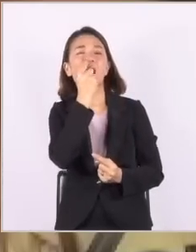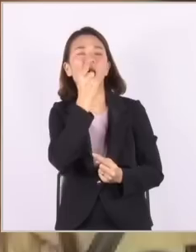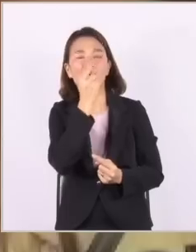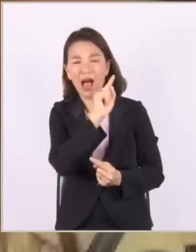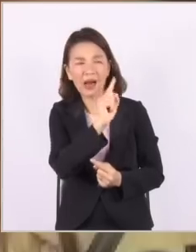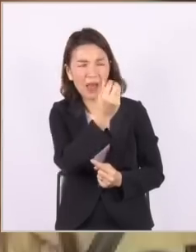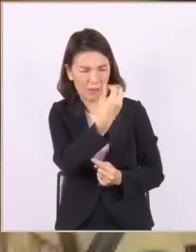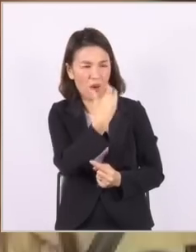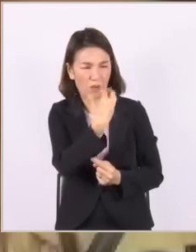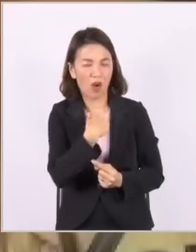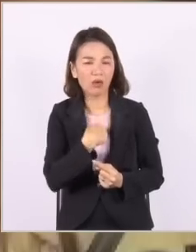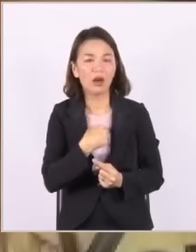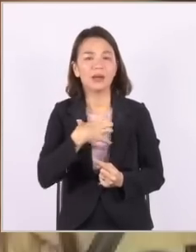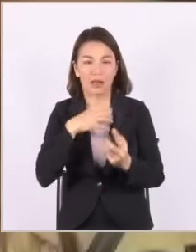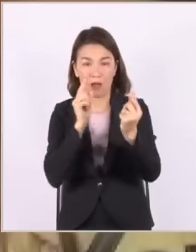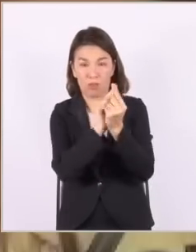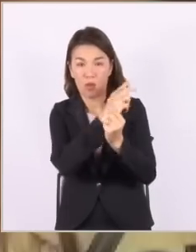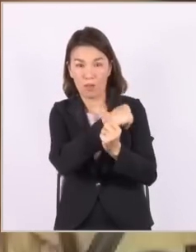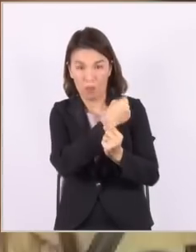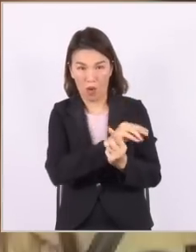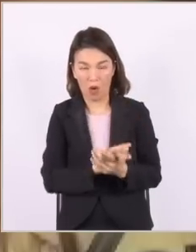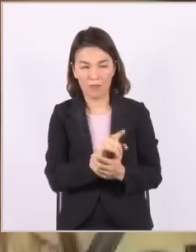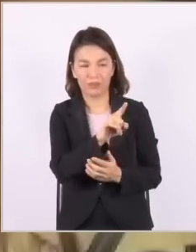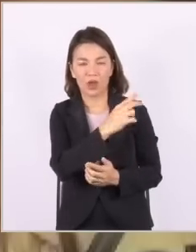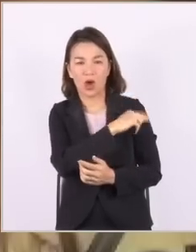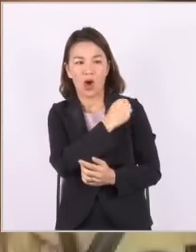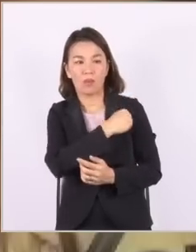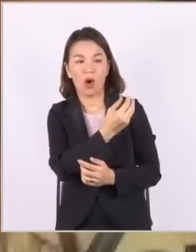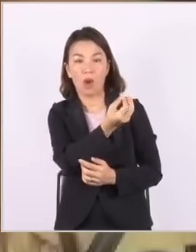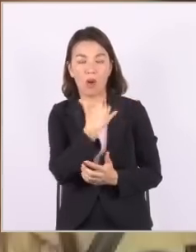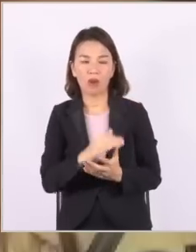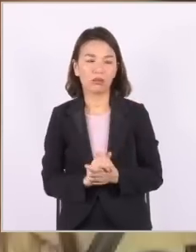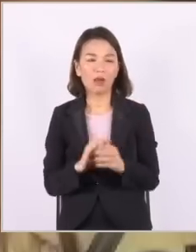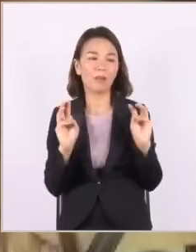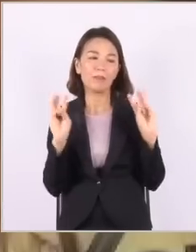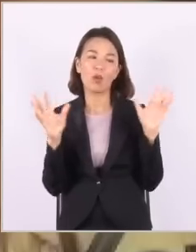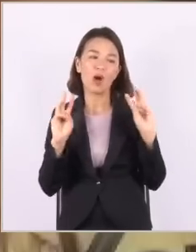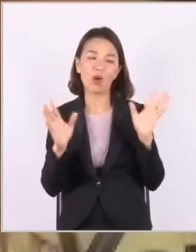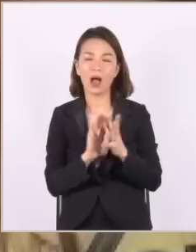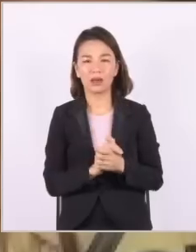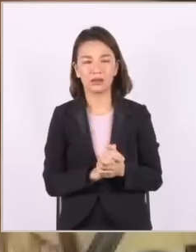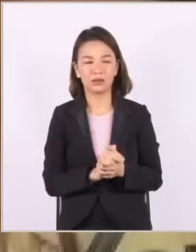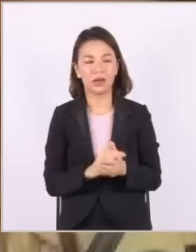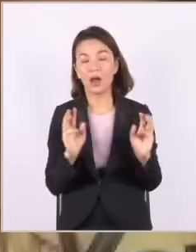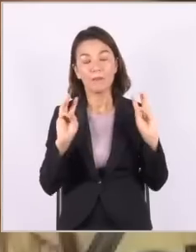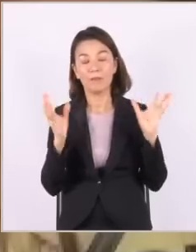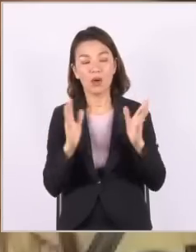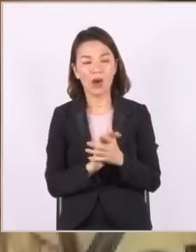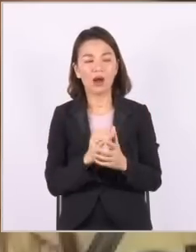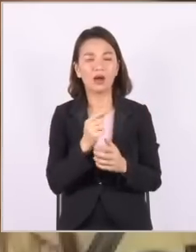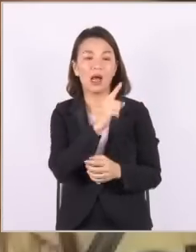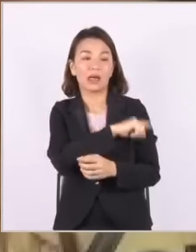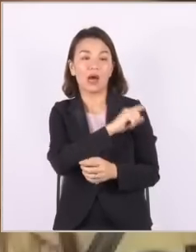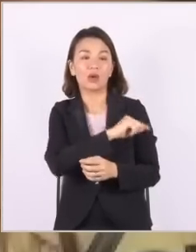ที่ว่าเนี่ยนะครับเป็นเพราะอะไรหมอก็บอกว่าคิวไม่ว่างต้องรอนานว่าอย่างนั้นเถอะและก็ตุ่มขาวๆที่เห็นเ